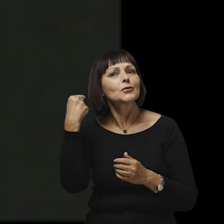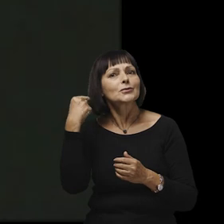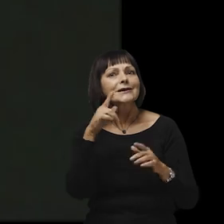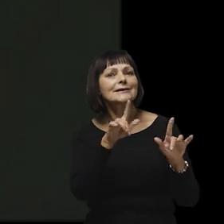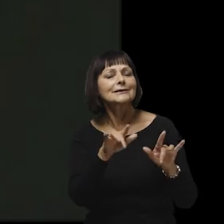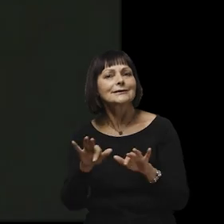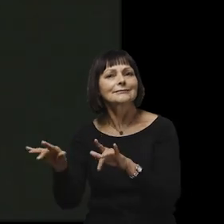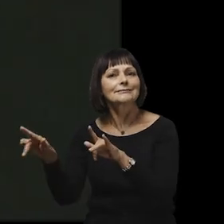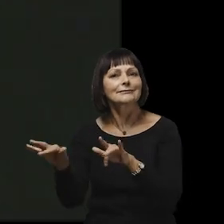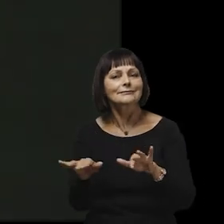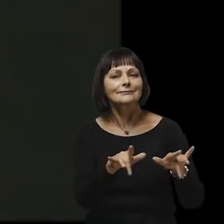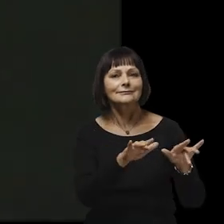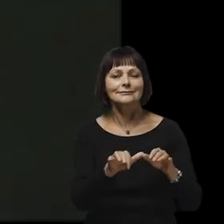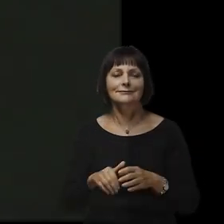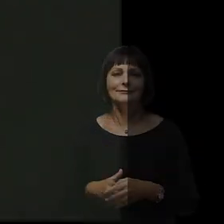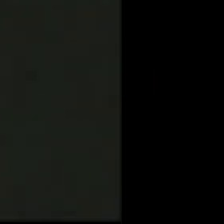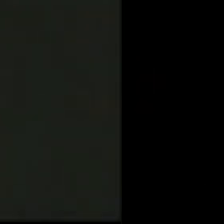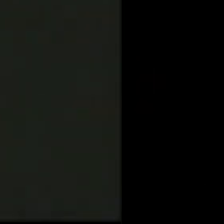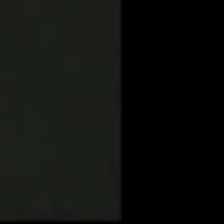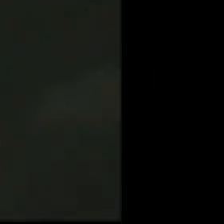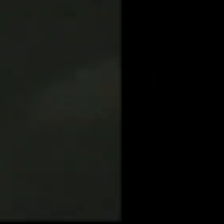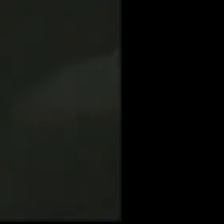oraz jego legendarną prezencję.